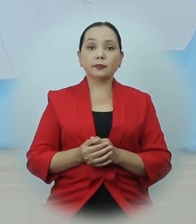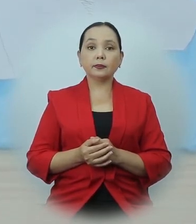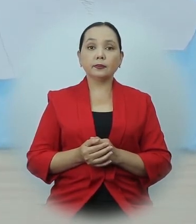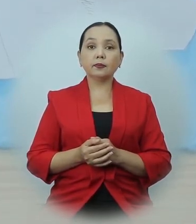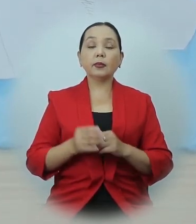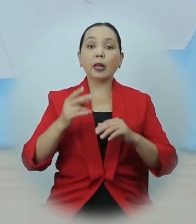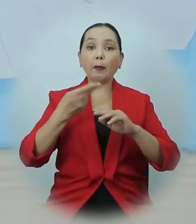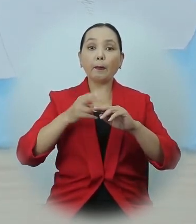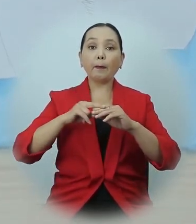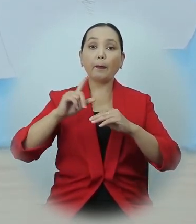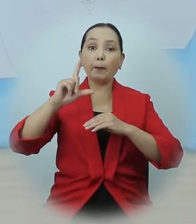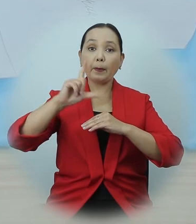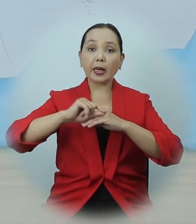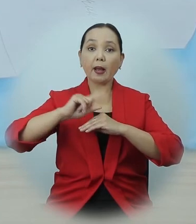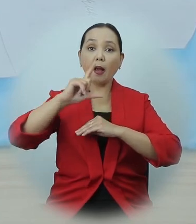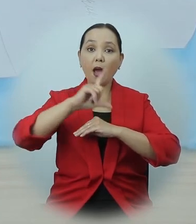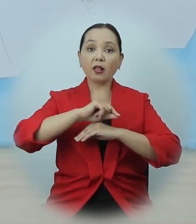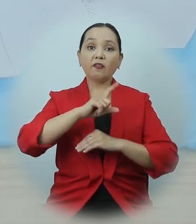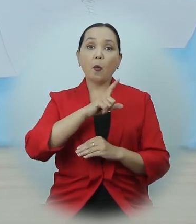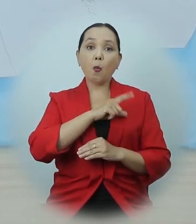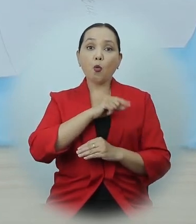И прикалываем булавками.